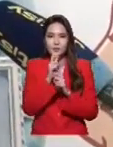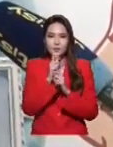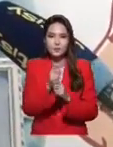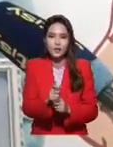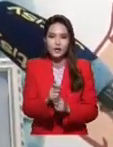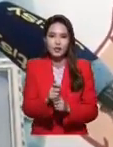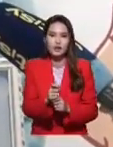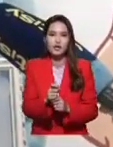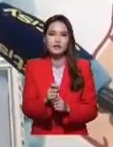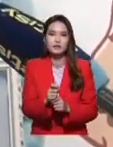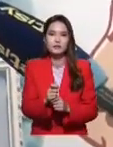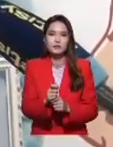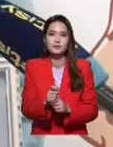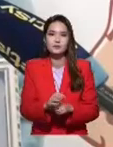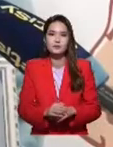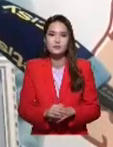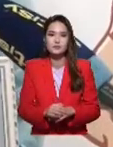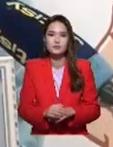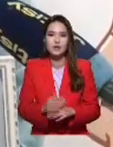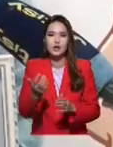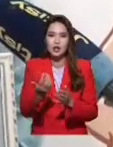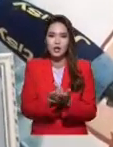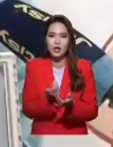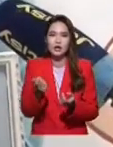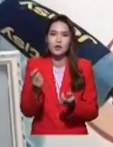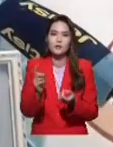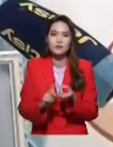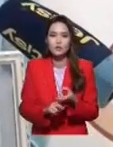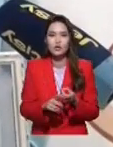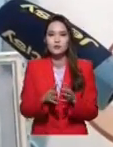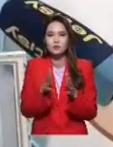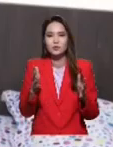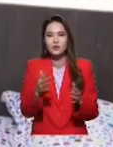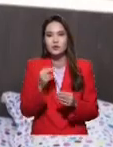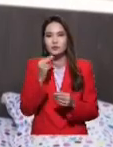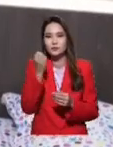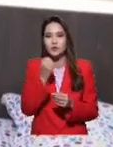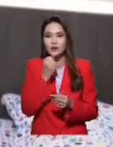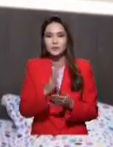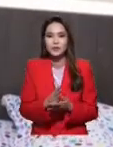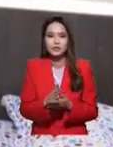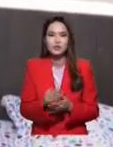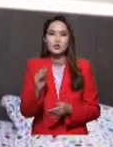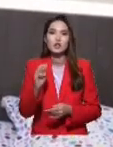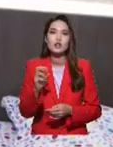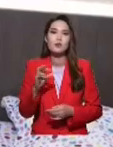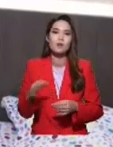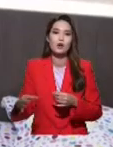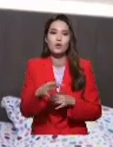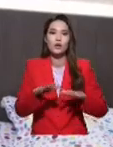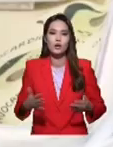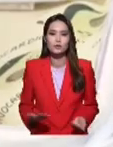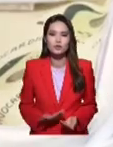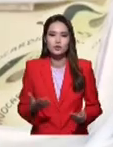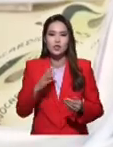құттықтап, көп жағдайлар жасап жатқанына, сыйлықтарына үлкен-үлкен алғысым шексіз. Ақмола облысының тұрғыны Айдар Есенов алғашқыда